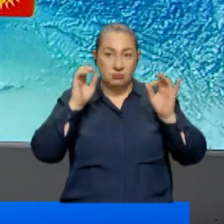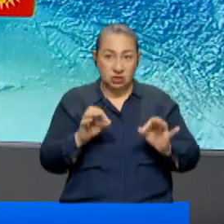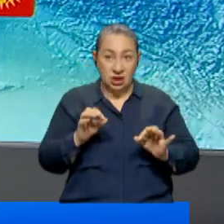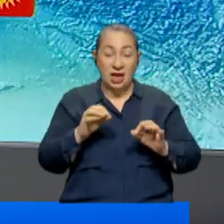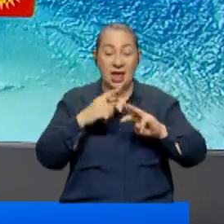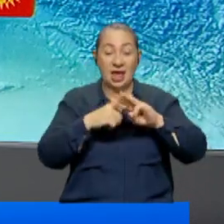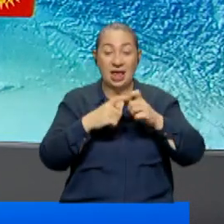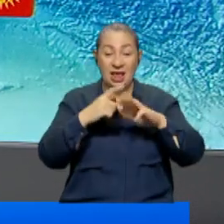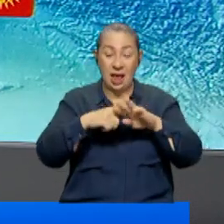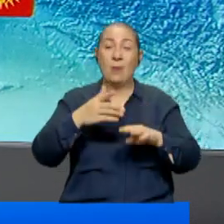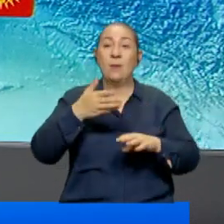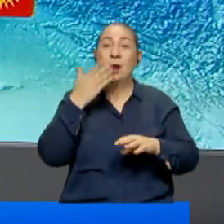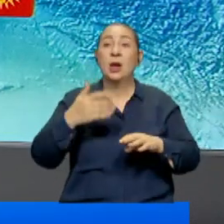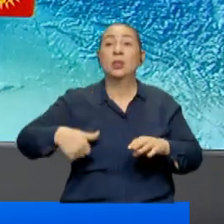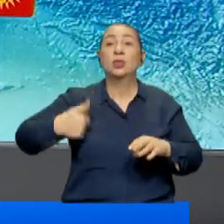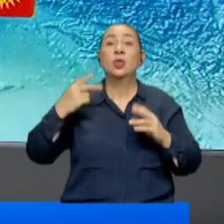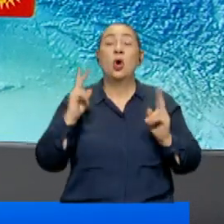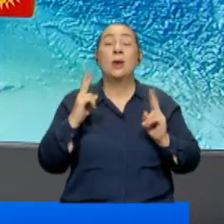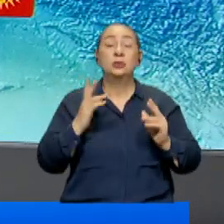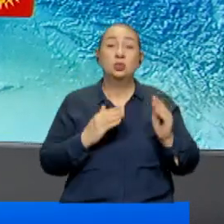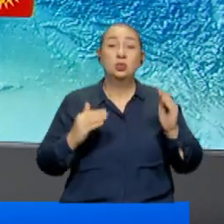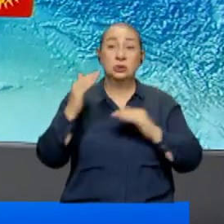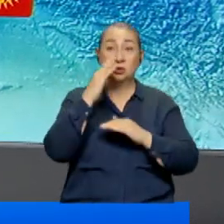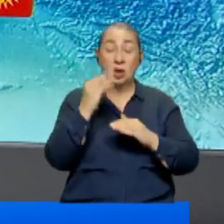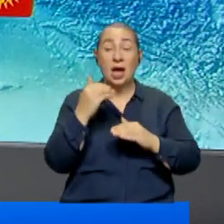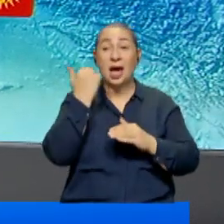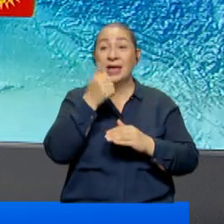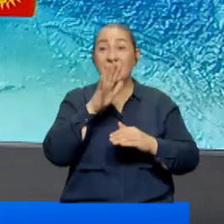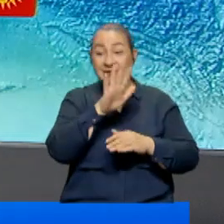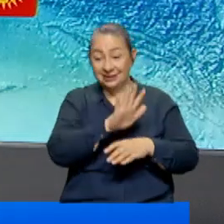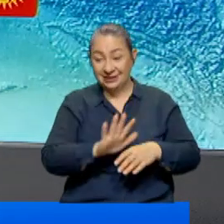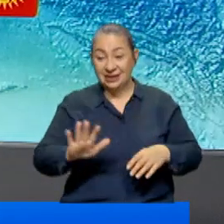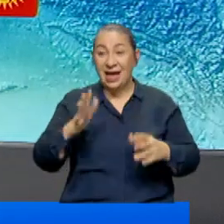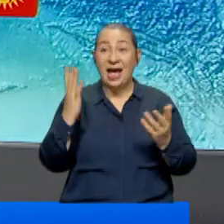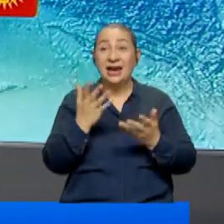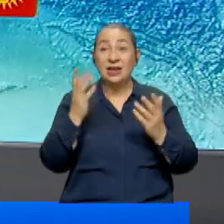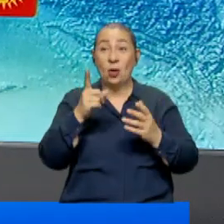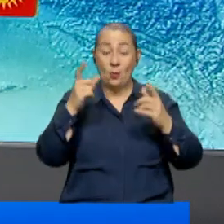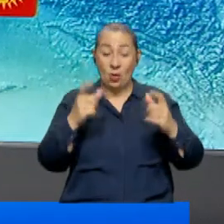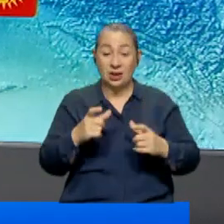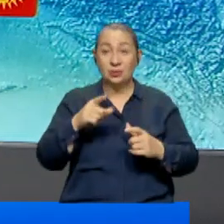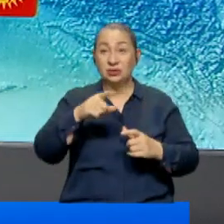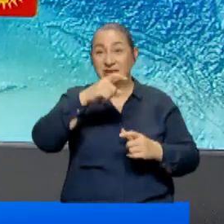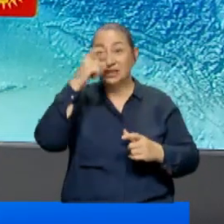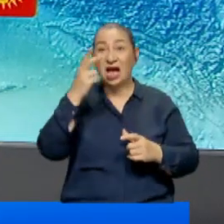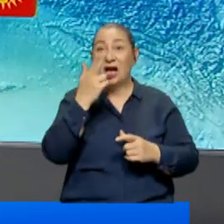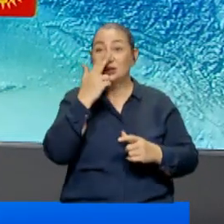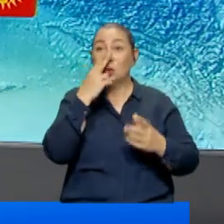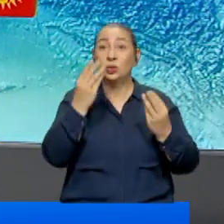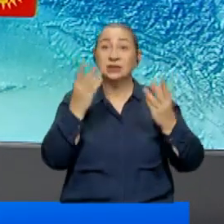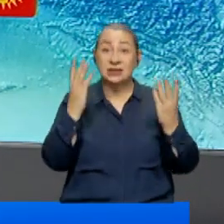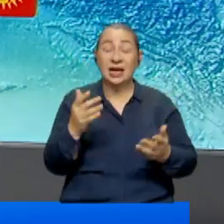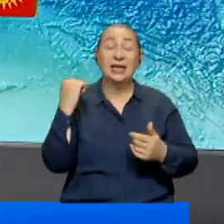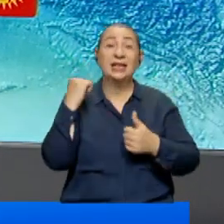başlayacak. Ege'de, Marmara'da normallerin üzerinde seyrediyor. Akdeniz bölgesinde her ne kadar bölge insanı bu sıcaklıklara alışık olsa